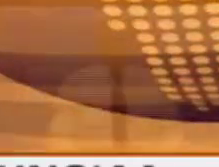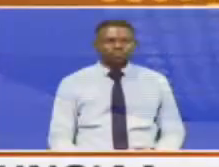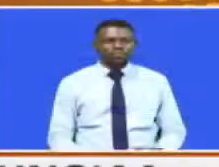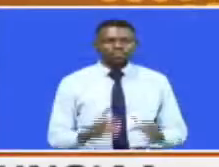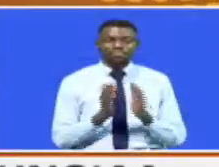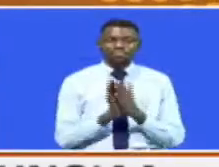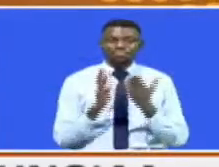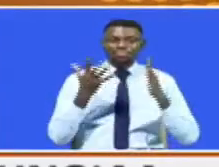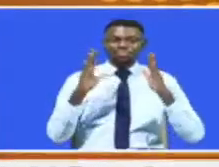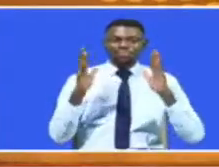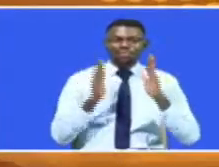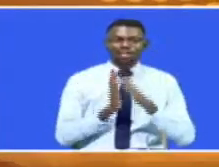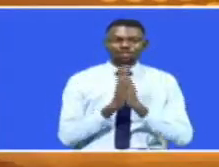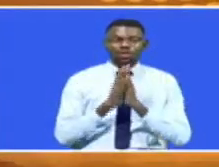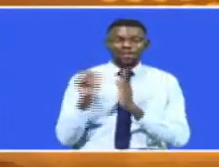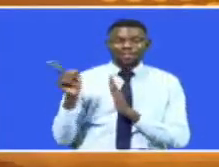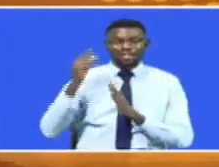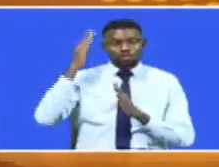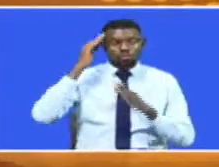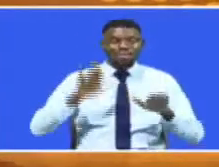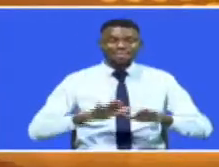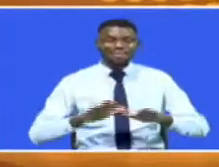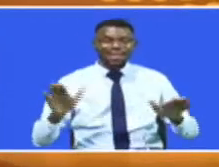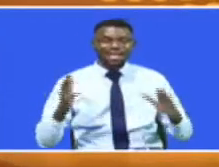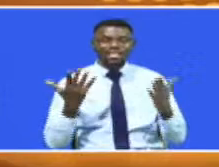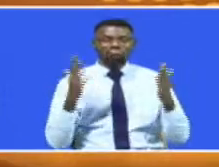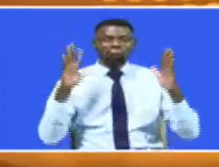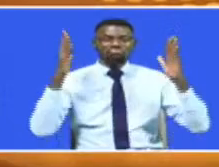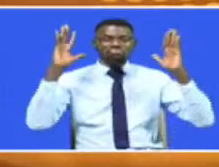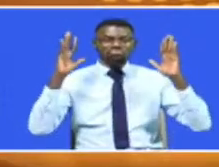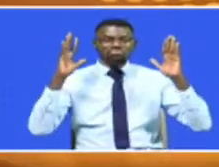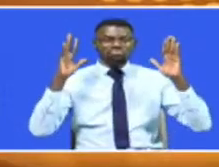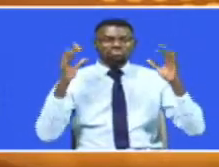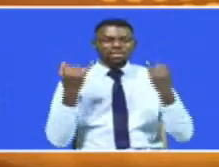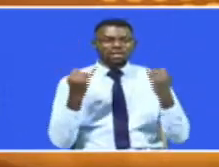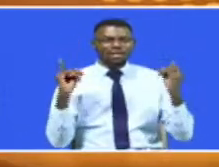Hongera sana kwa taifa hilo la Somaliland kwa kuweza kuadhimisha siku yao hiyo ya uhuru. Tuangazie masuala mengine.